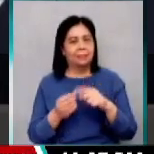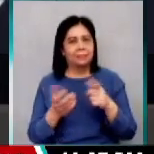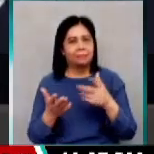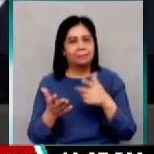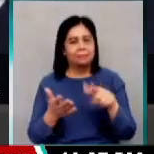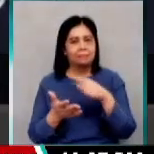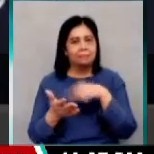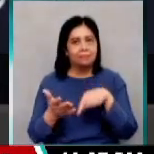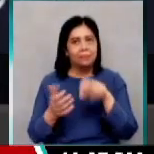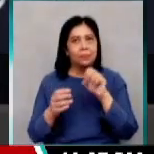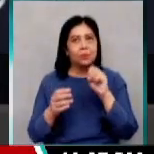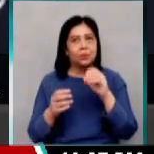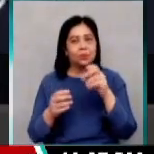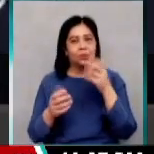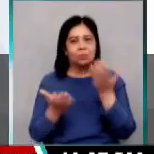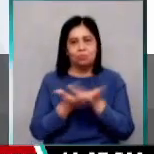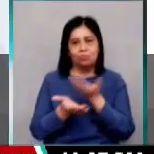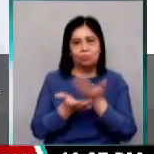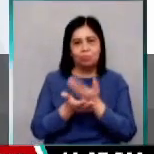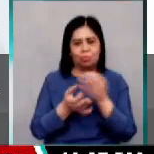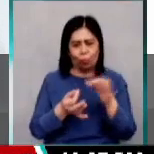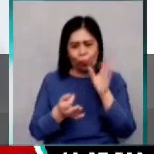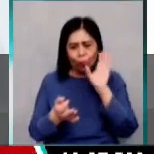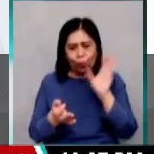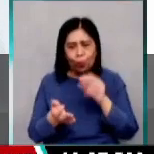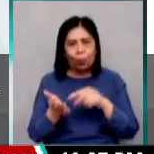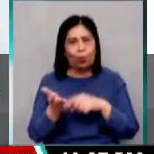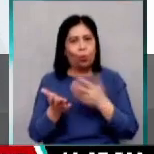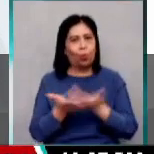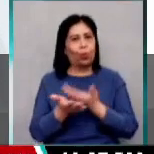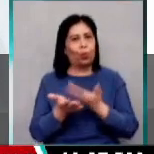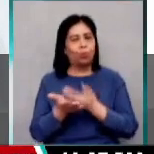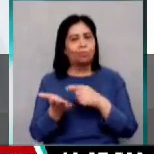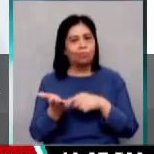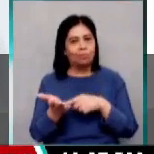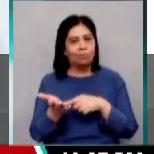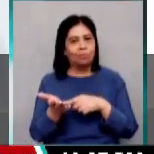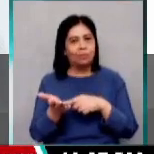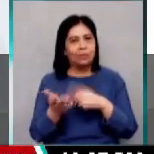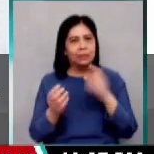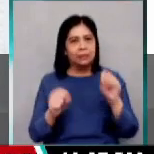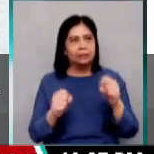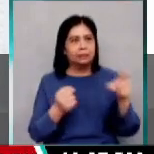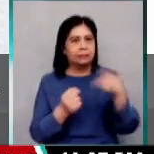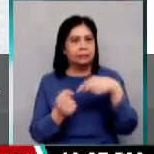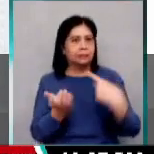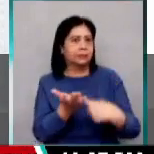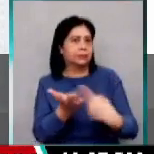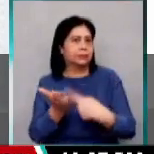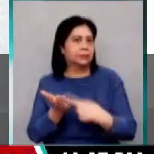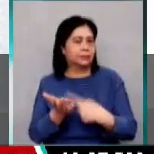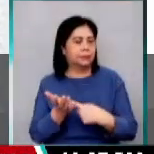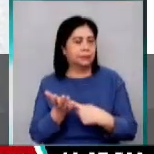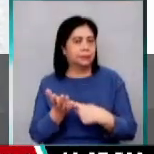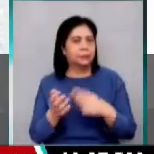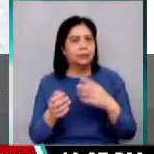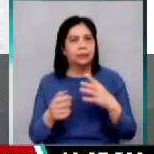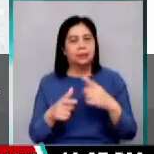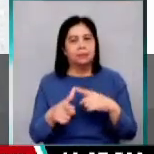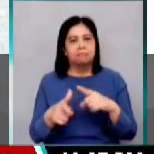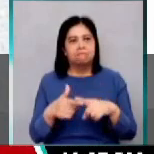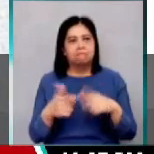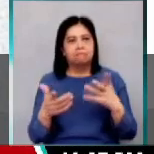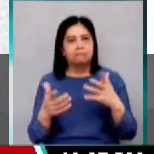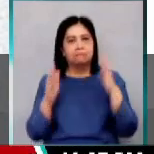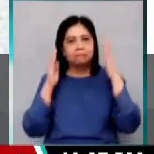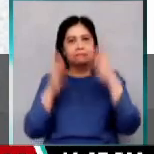pag makita mo yung embroidery, oh yan ito, to spark discussion din talaga. Mm-hmm. Tapos mainly talaga to